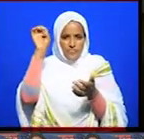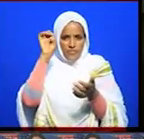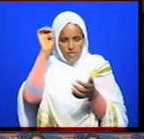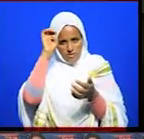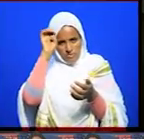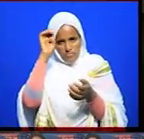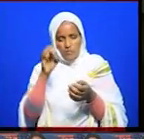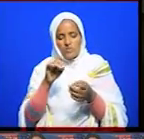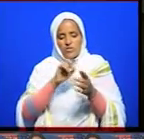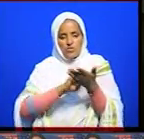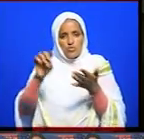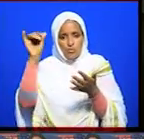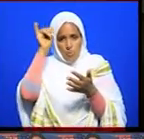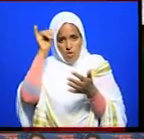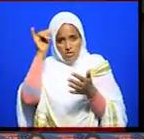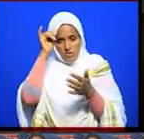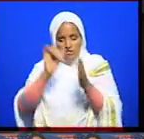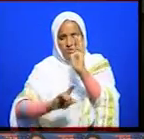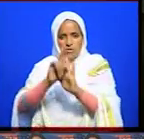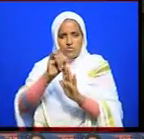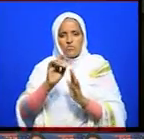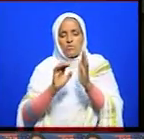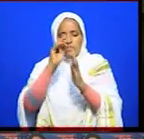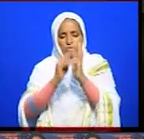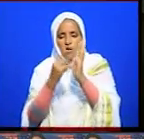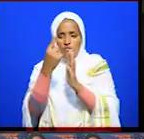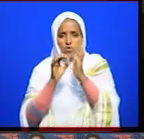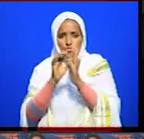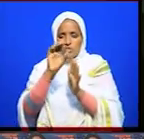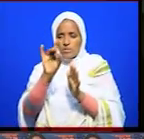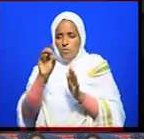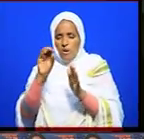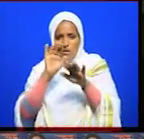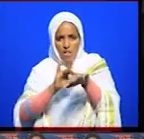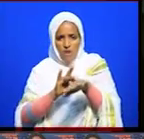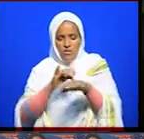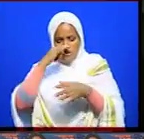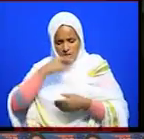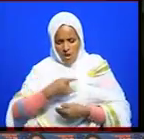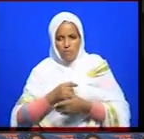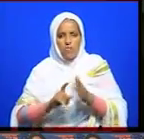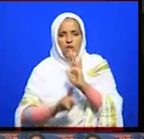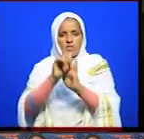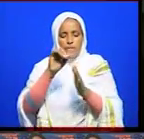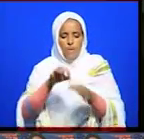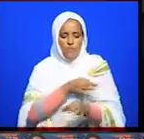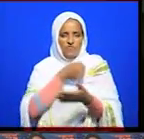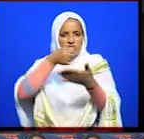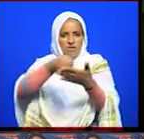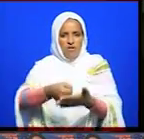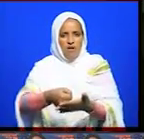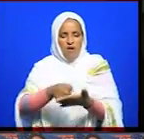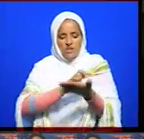መጥምቀ መለኮት ቅዱስ ዮሐንስን እንዳሳደገችው ዮሐንስ ወንጌል ምዕራፍ 1 ቁጥር 80 ላይ ሕፃኑም አደገ በመንፈስ ጸና